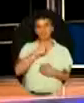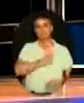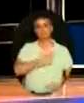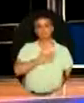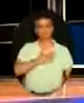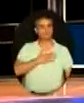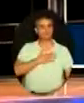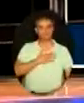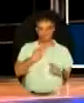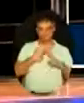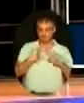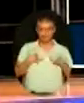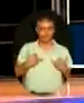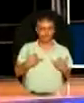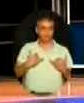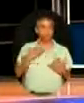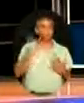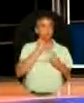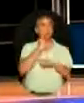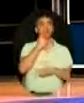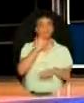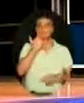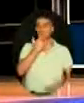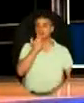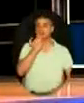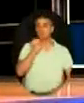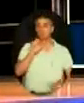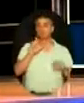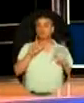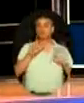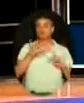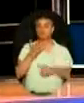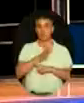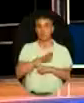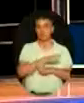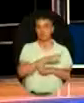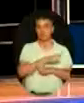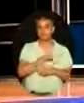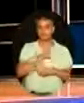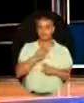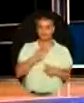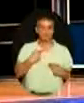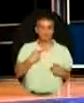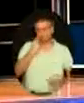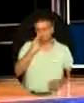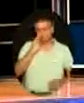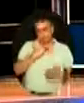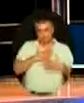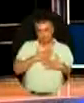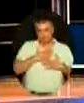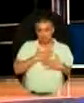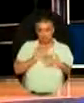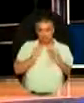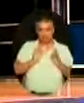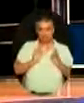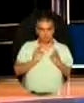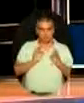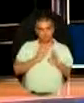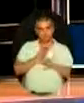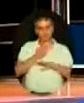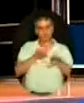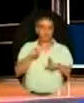לצערי, נכון לרגע הזה. שגם כנראה, הוא היה גבוה. שגם היה 357 הרוגים, וזה הולך, אני מנסה באמת